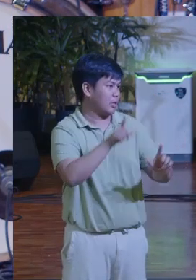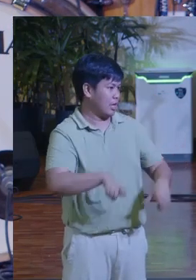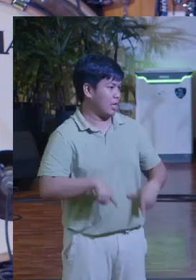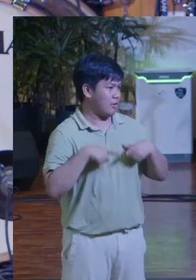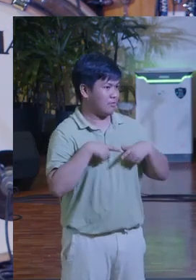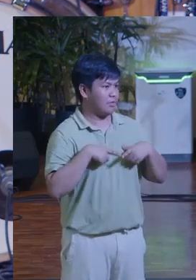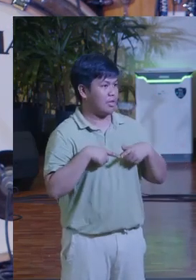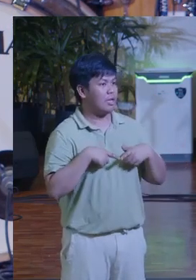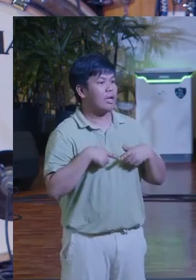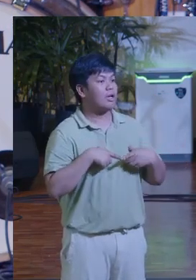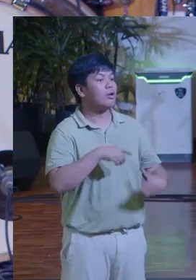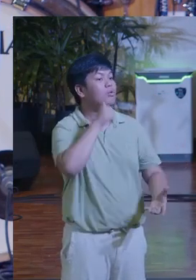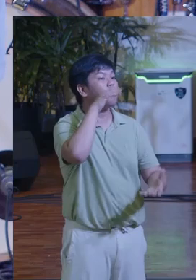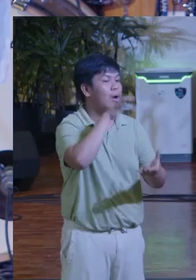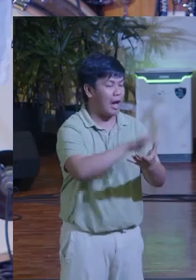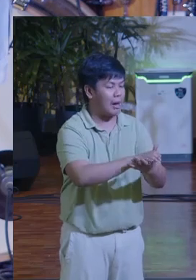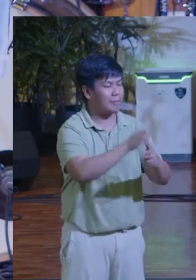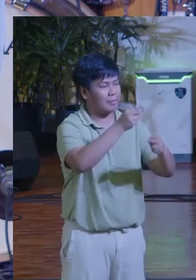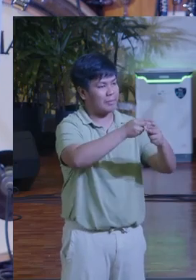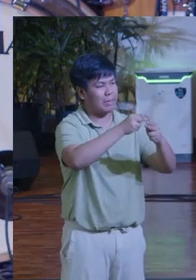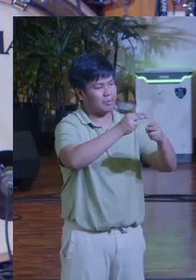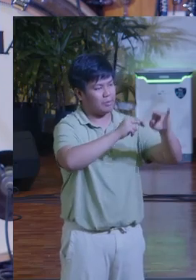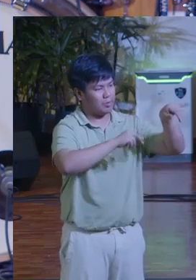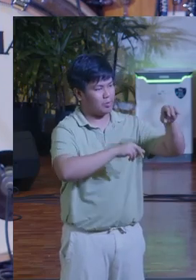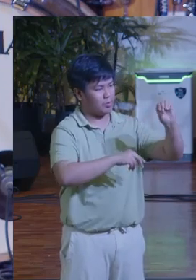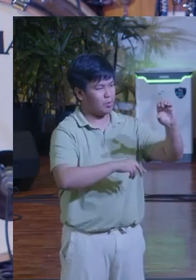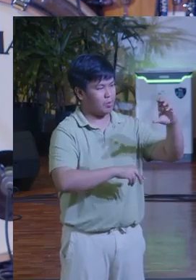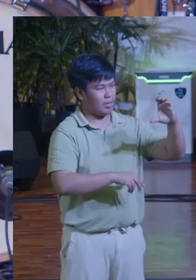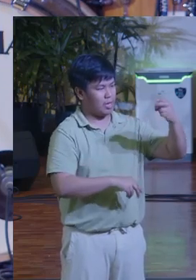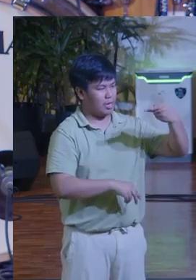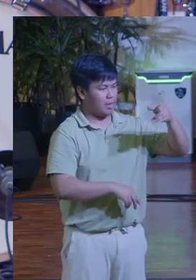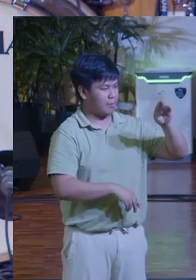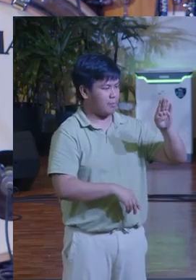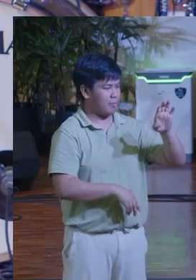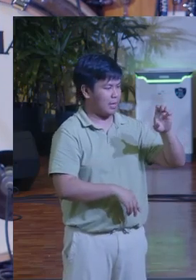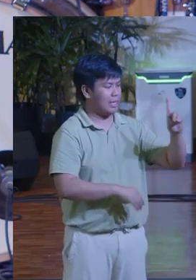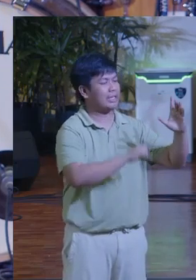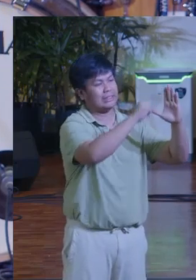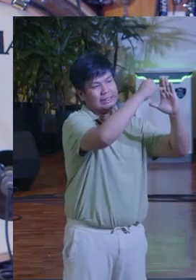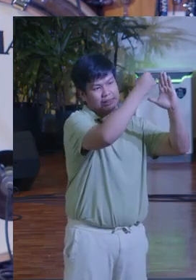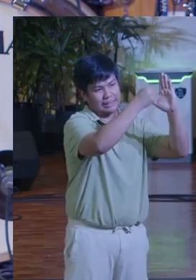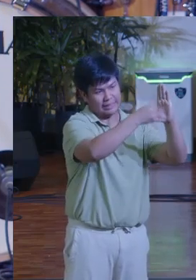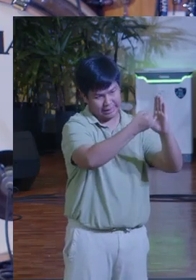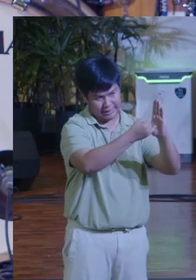ay Amram at Jochebed at sila ay mga Levita.